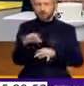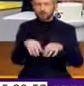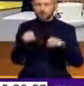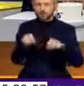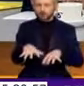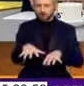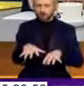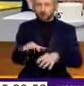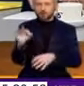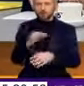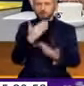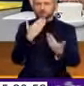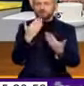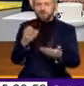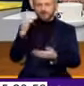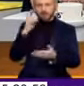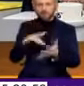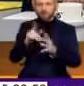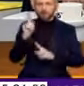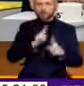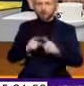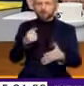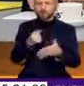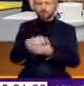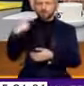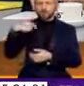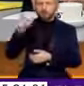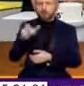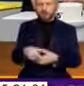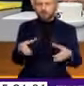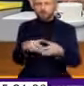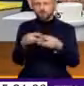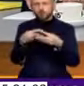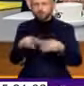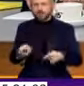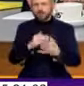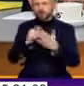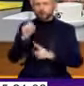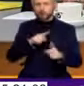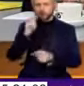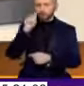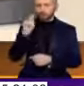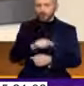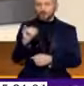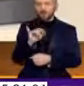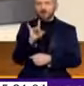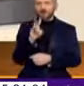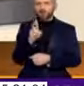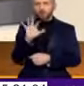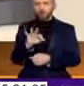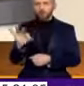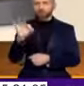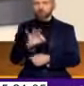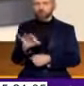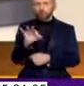рішення про звернення Київської міської ради до президента, Кабінету міністрів, Верховної Ради України та РНБО